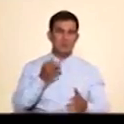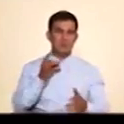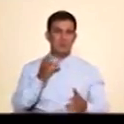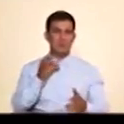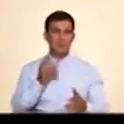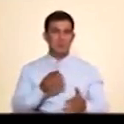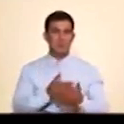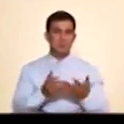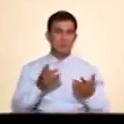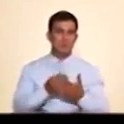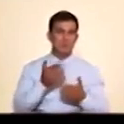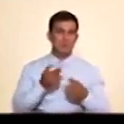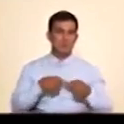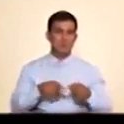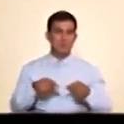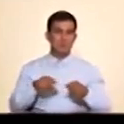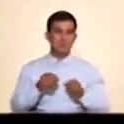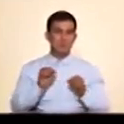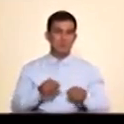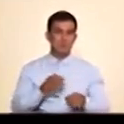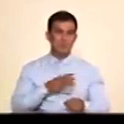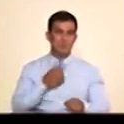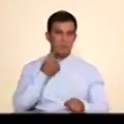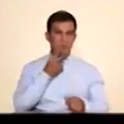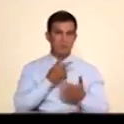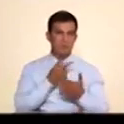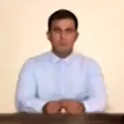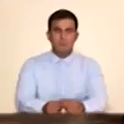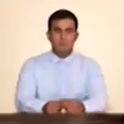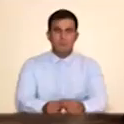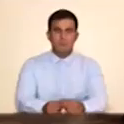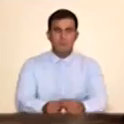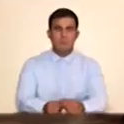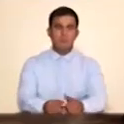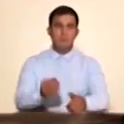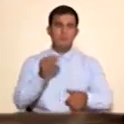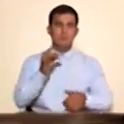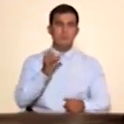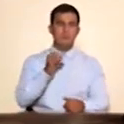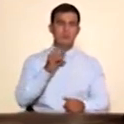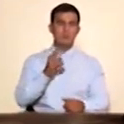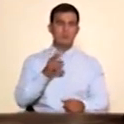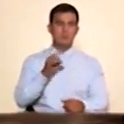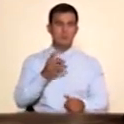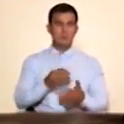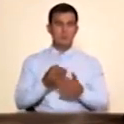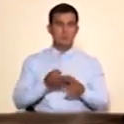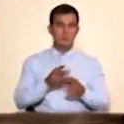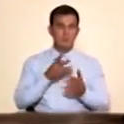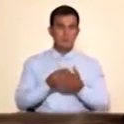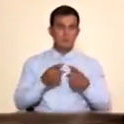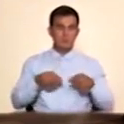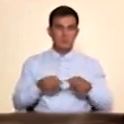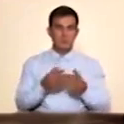baronlarga nisbatan ko'proq qaram dehqonlari va xizmatkorlari bo'lgan. Franklar imperiyasi o'z navbatda